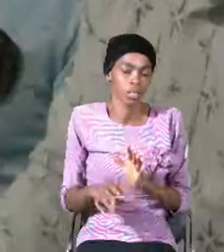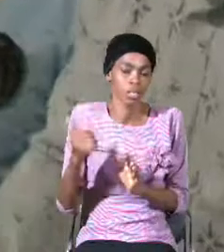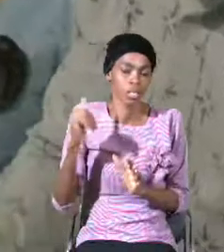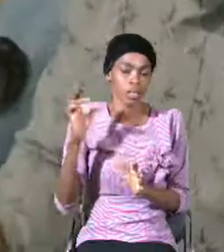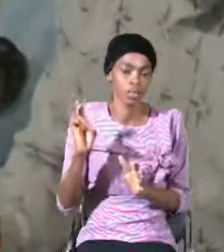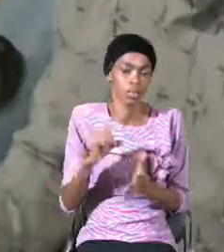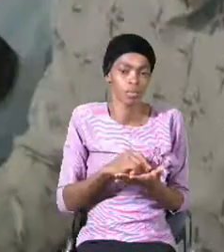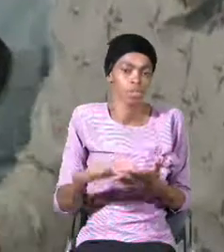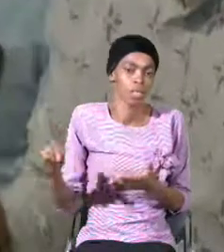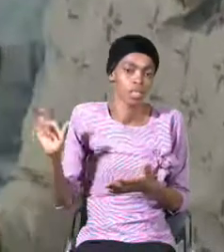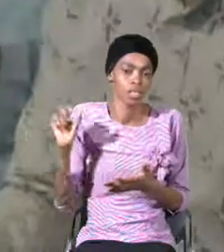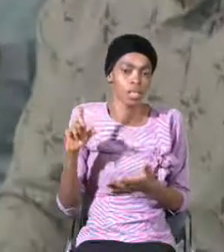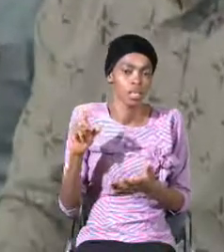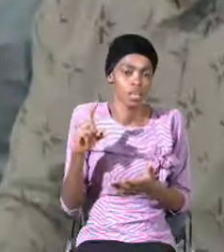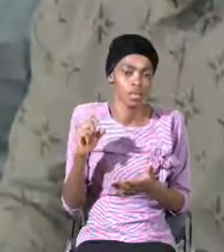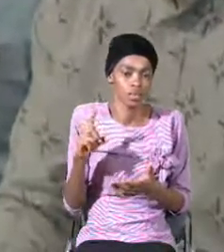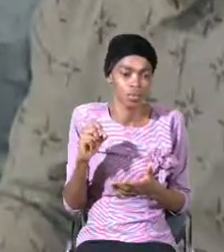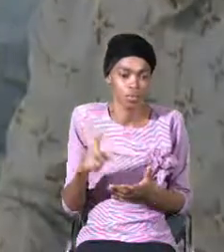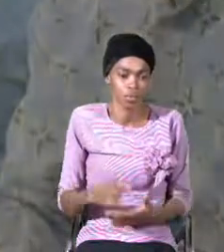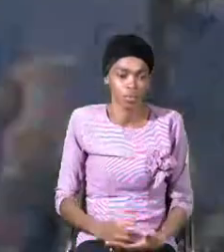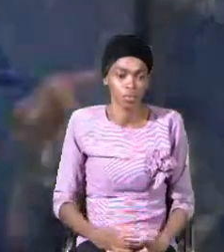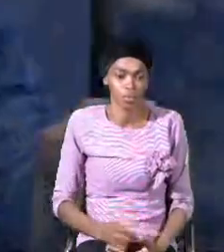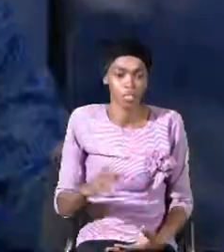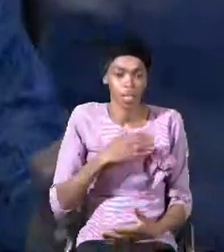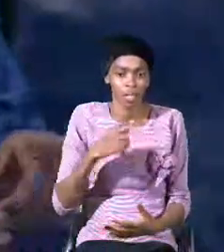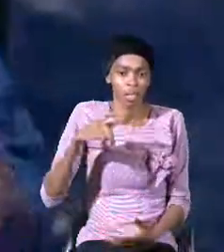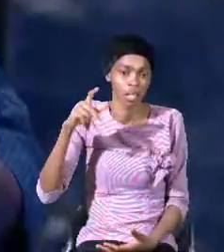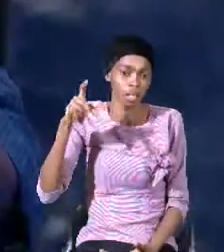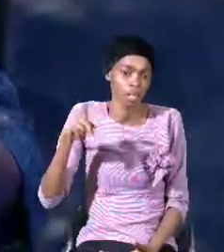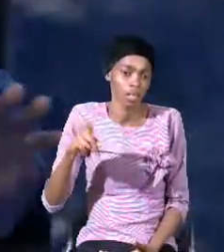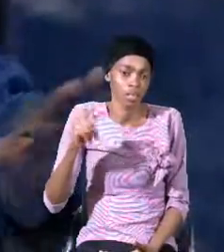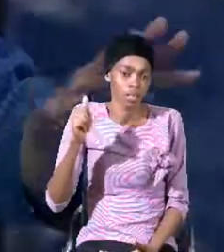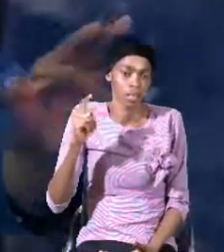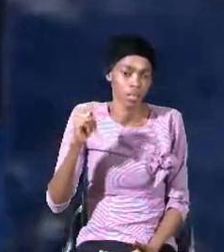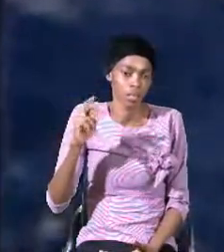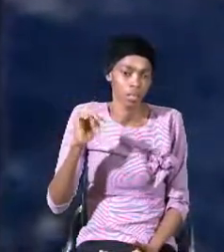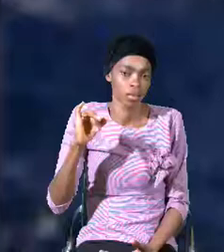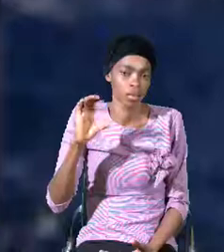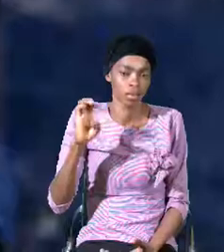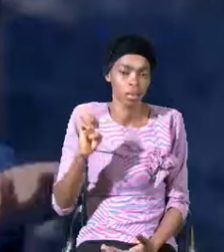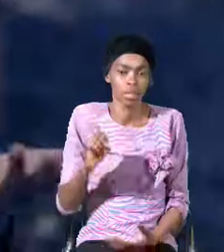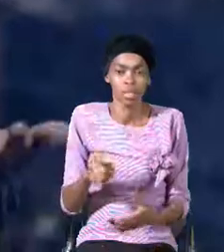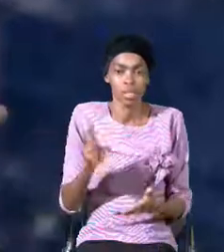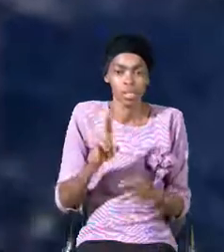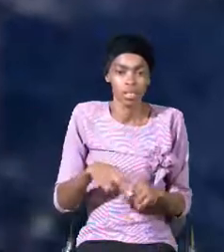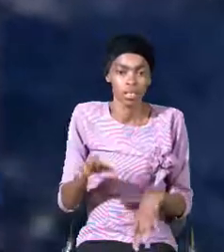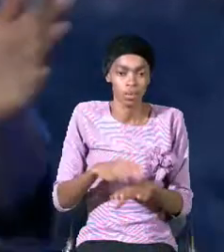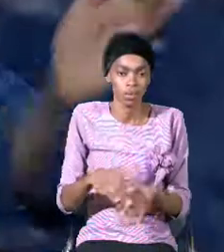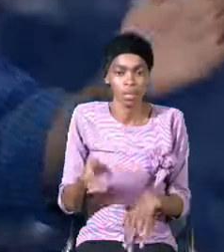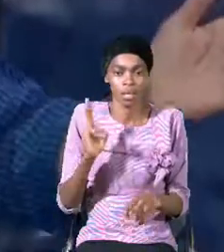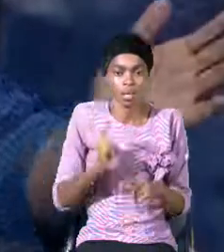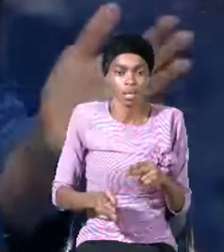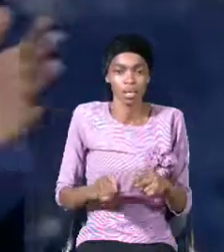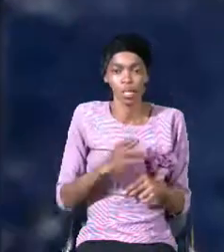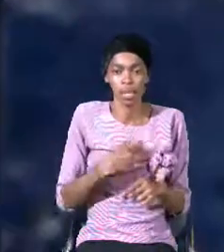17, verset 11. Comme une perdrix qui couvre des œufs qu'elle n'a point pondu, tel